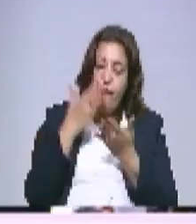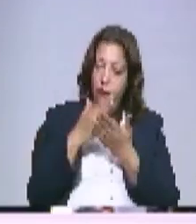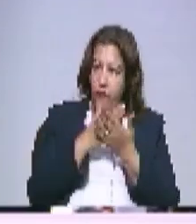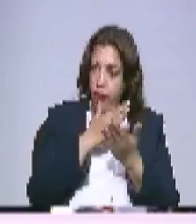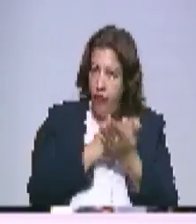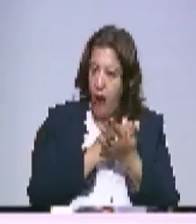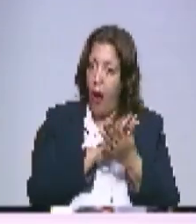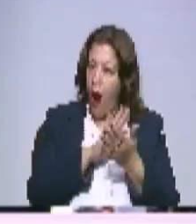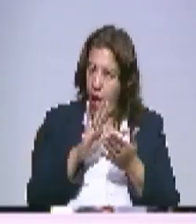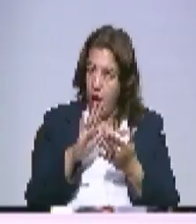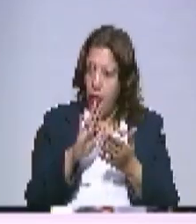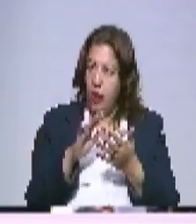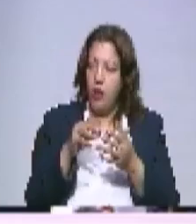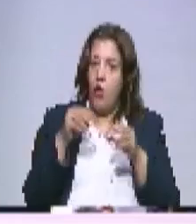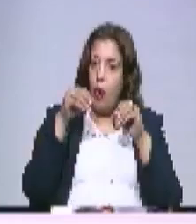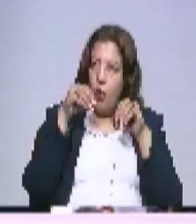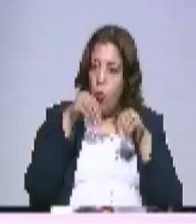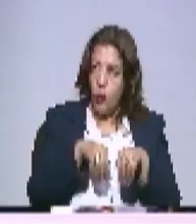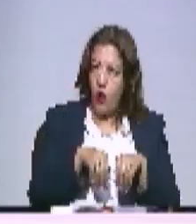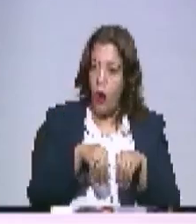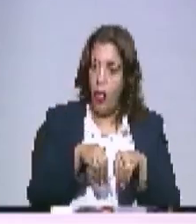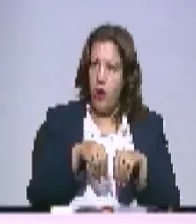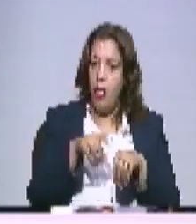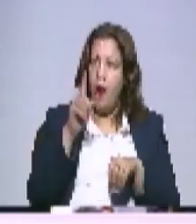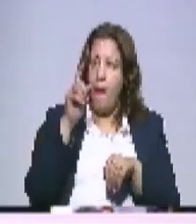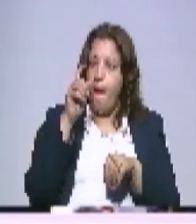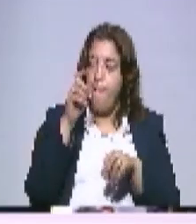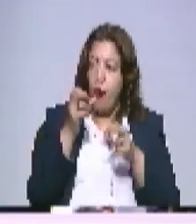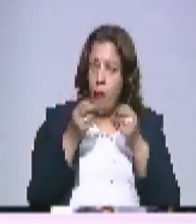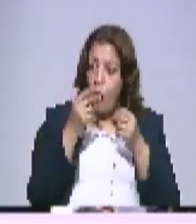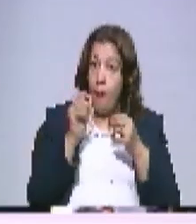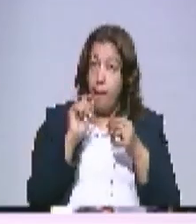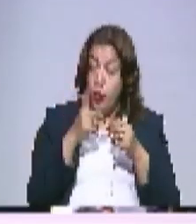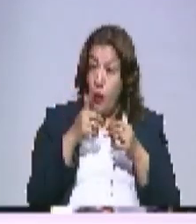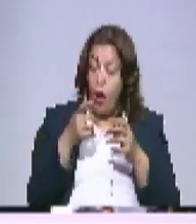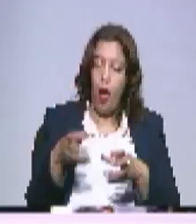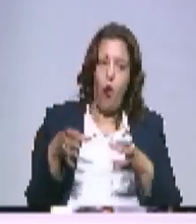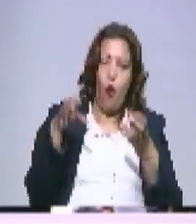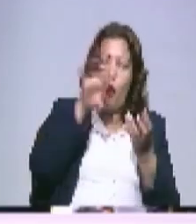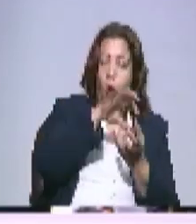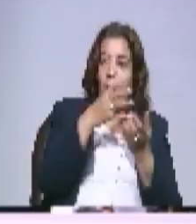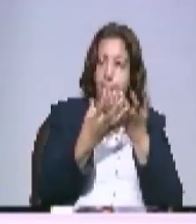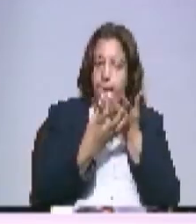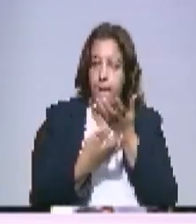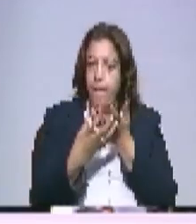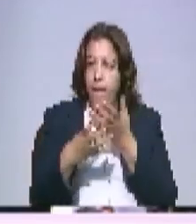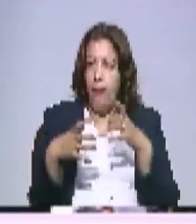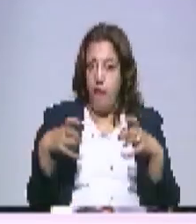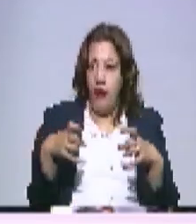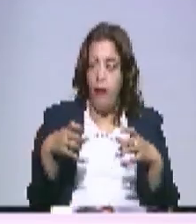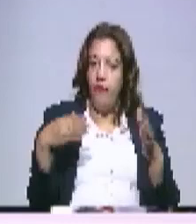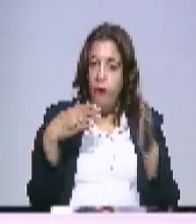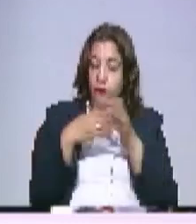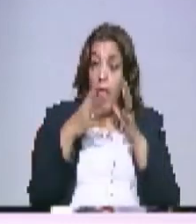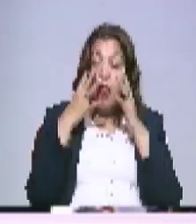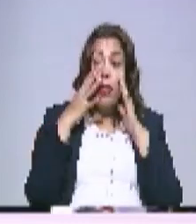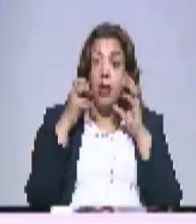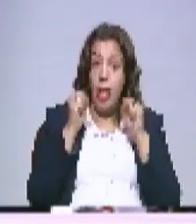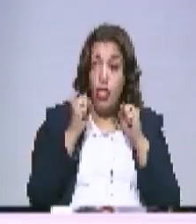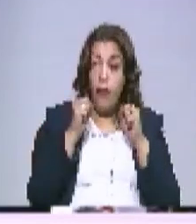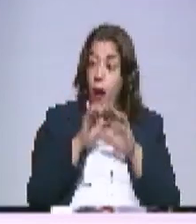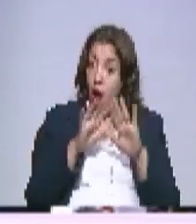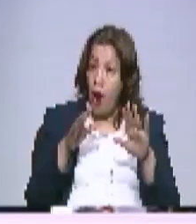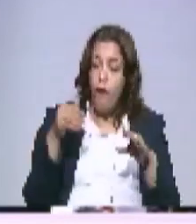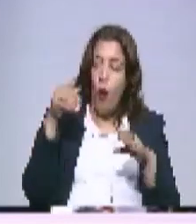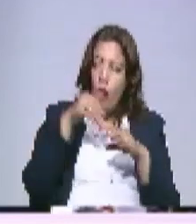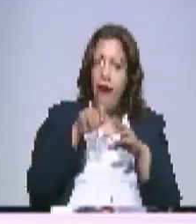مكعبات وتسقطيها تسقيط في ميه بتغلي، وتطلعيها على مصفى تسيبيها لما تنشف خالص، وبعدين تحطيها